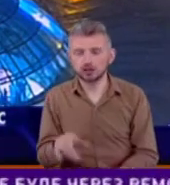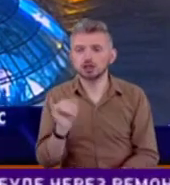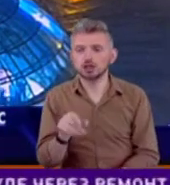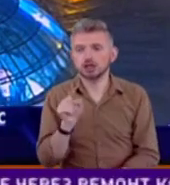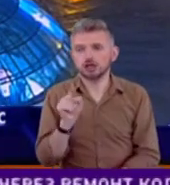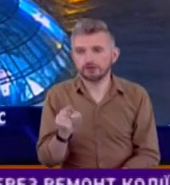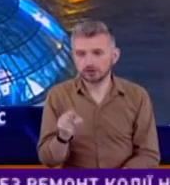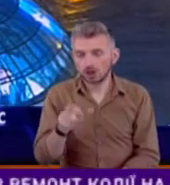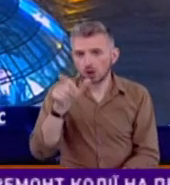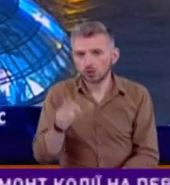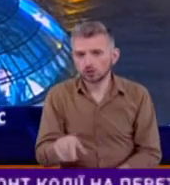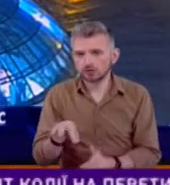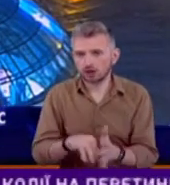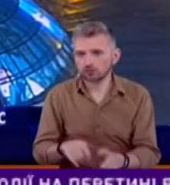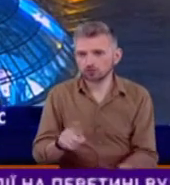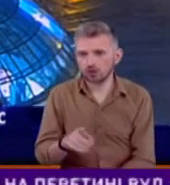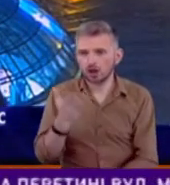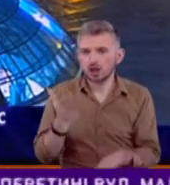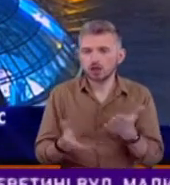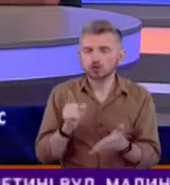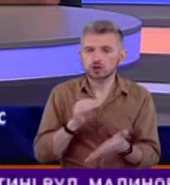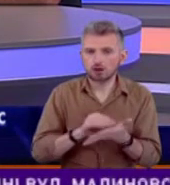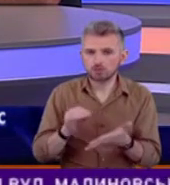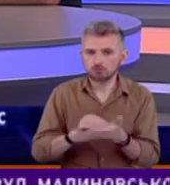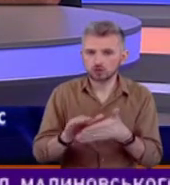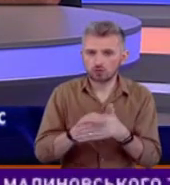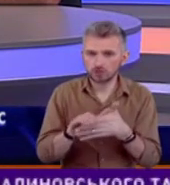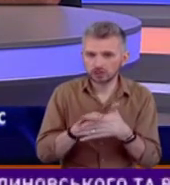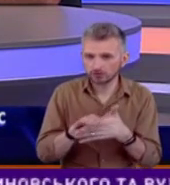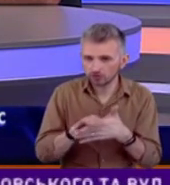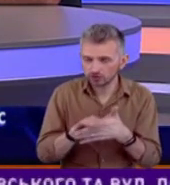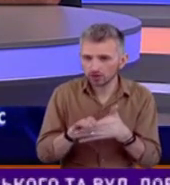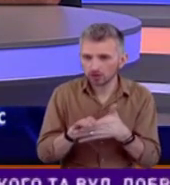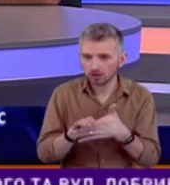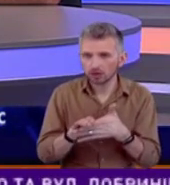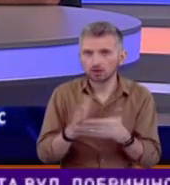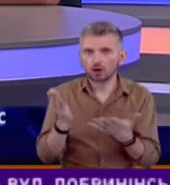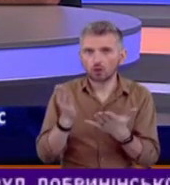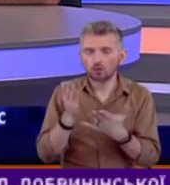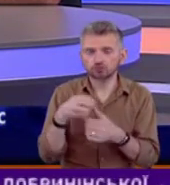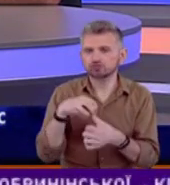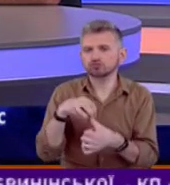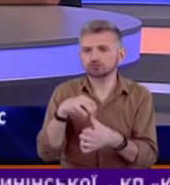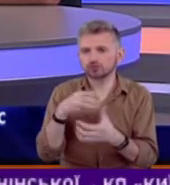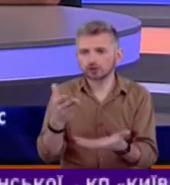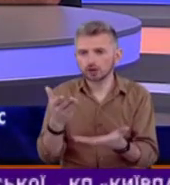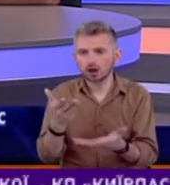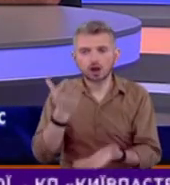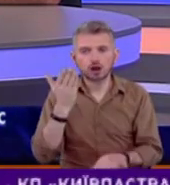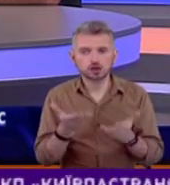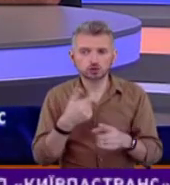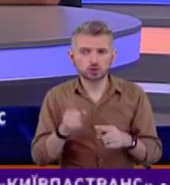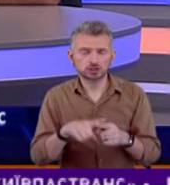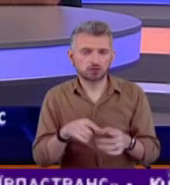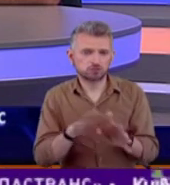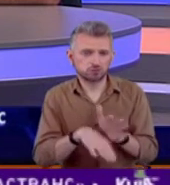ну, а людини зразу що? Ага, якщо там написано прізвище там... небожителя, то... А якщо це